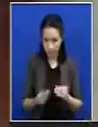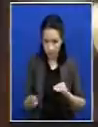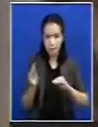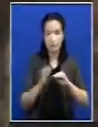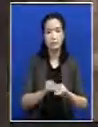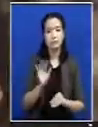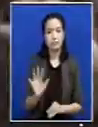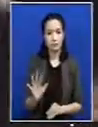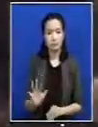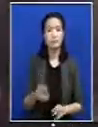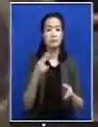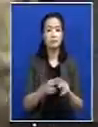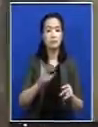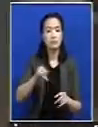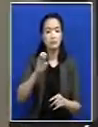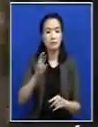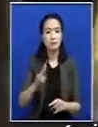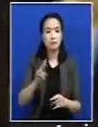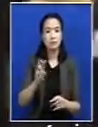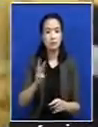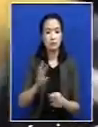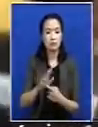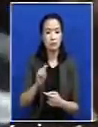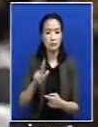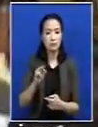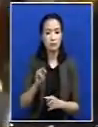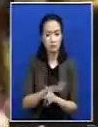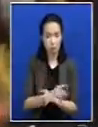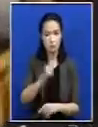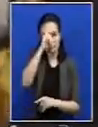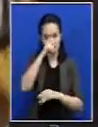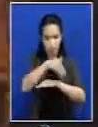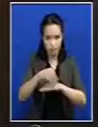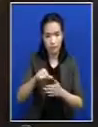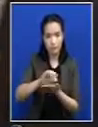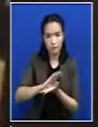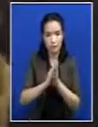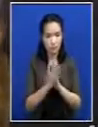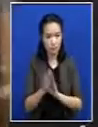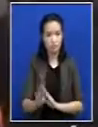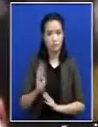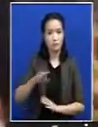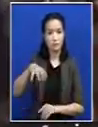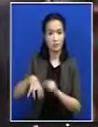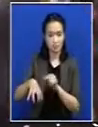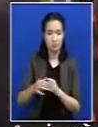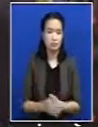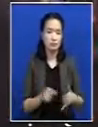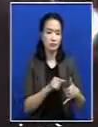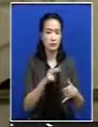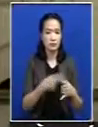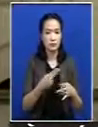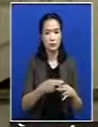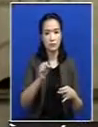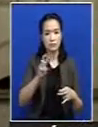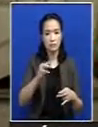รายคือคุณจิรวัฒน์เปรมปรีเป็นวิศวกรโครงการปรับปรุงระบบป้องกันอัคคีภัยของบริษัทเมกาแพลเน็ตจำกัดมีนายสมคิดตัน